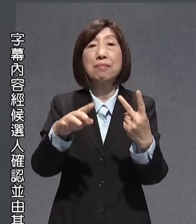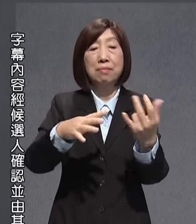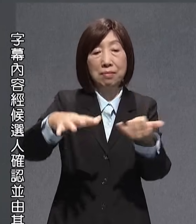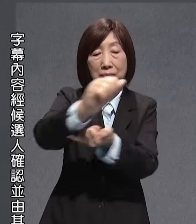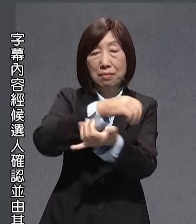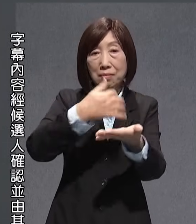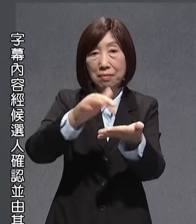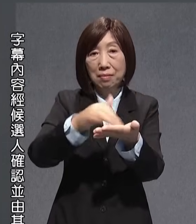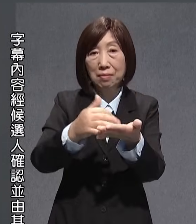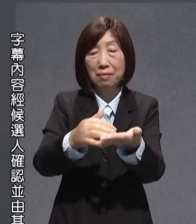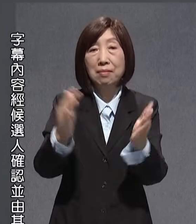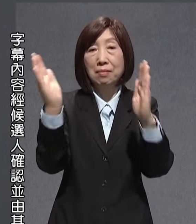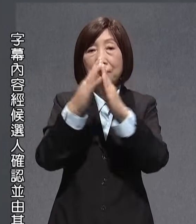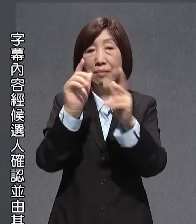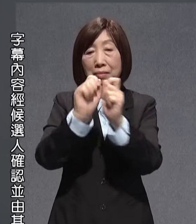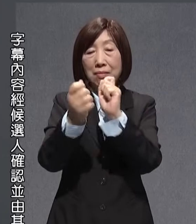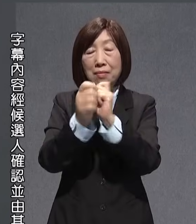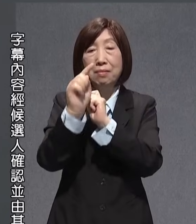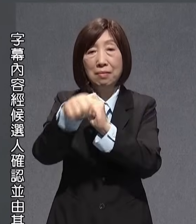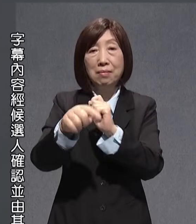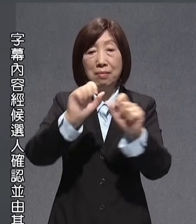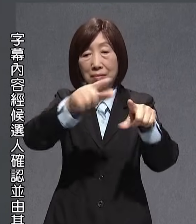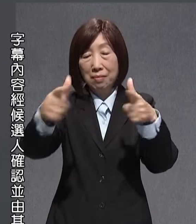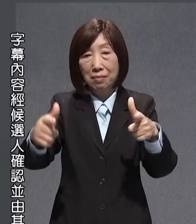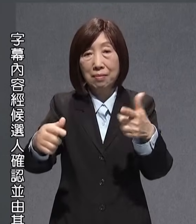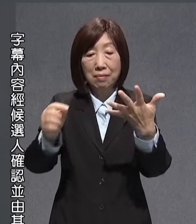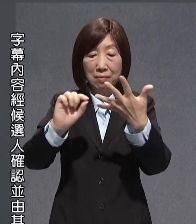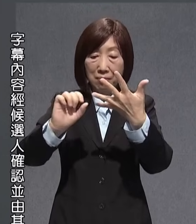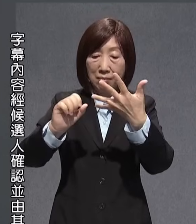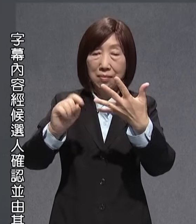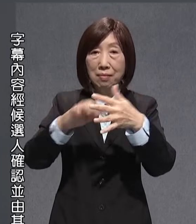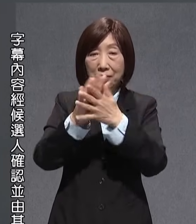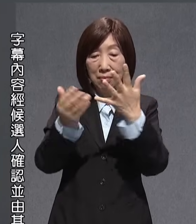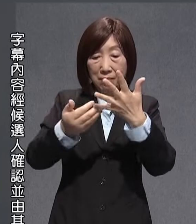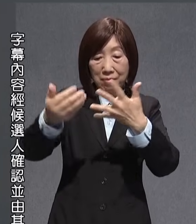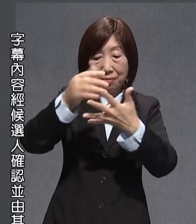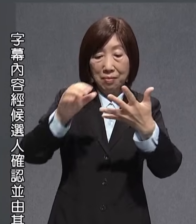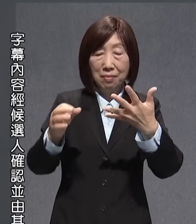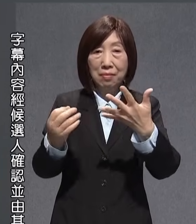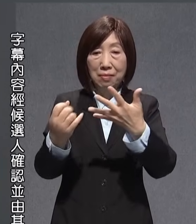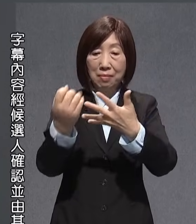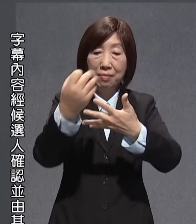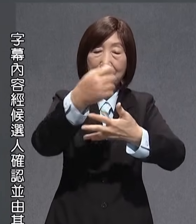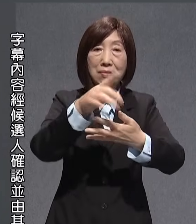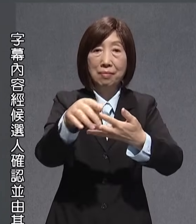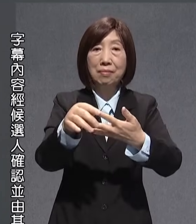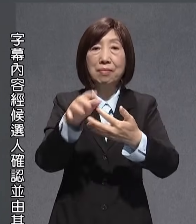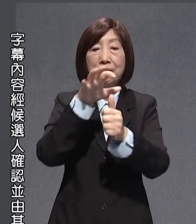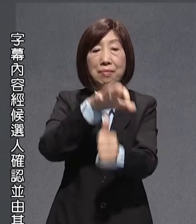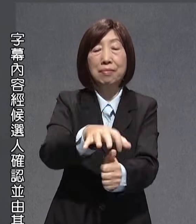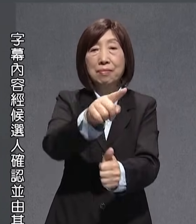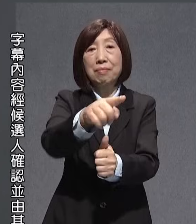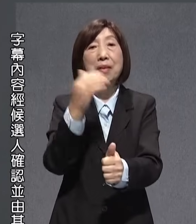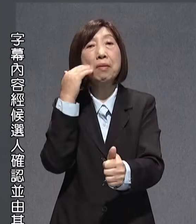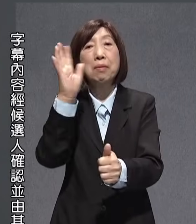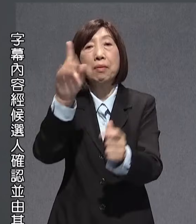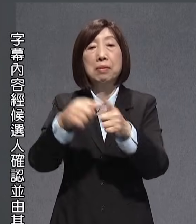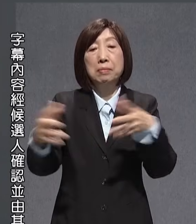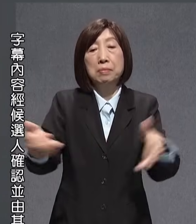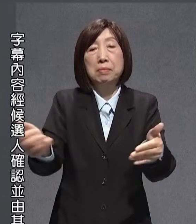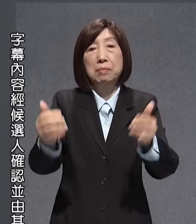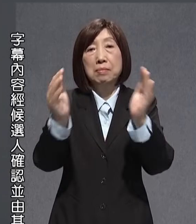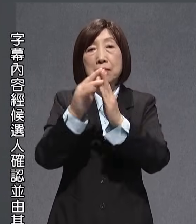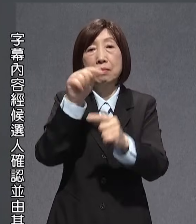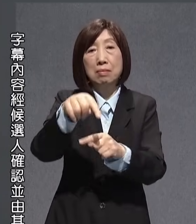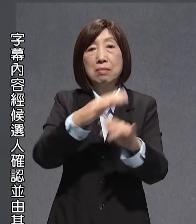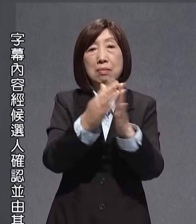用房屋税的差异差别税率来遏制 恶意的炒风，让房价